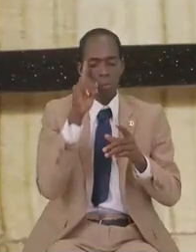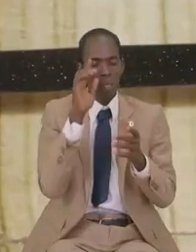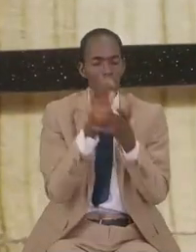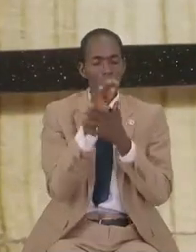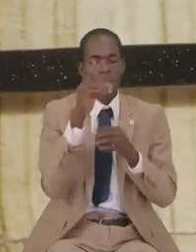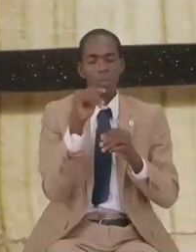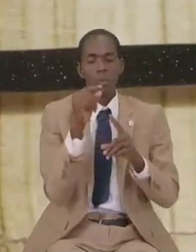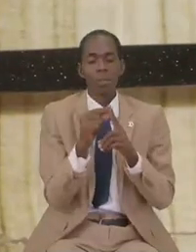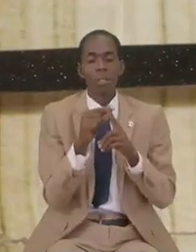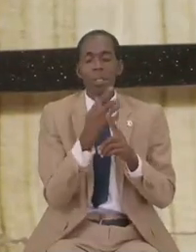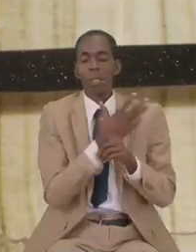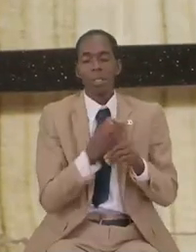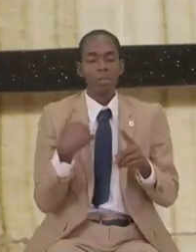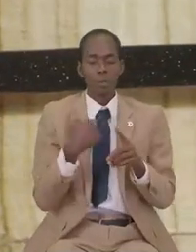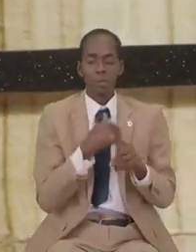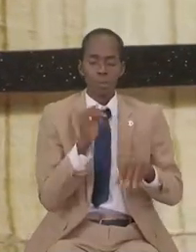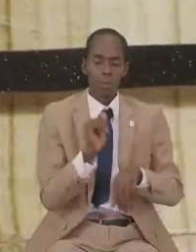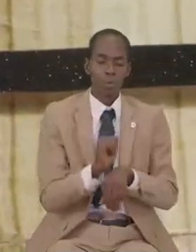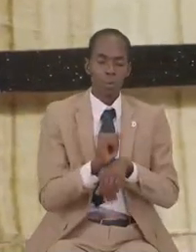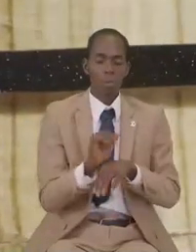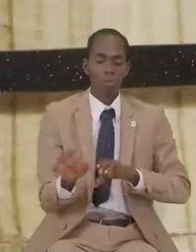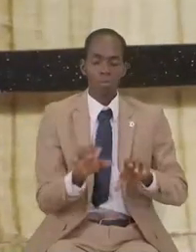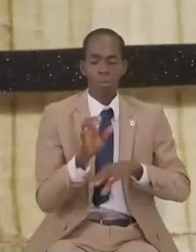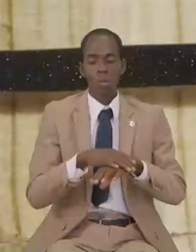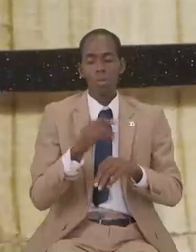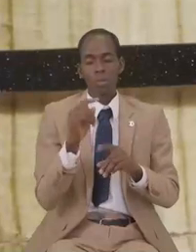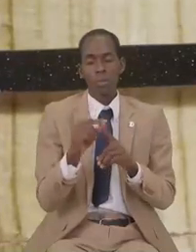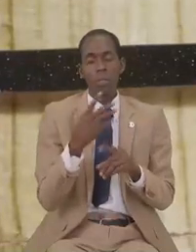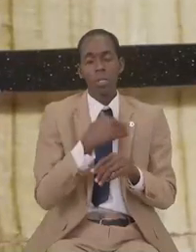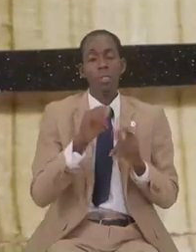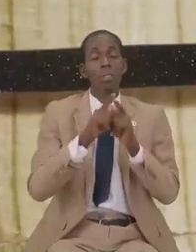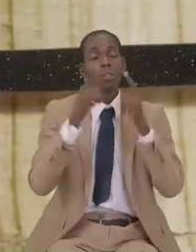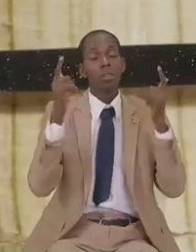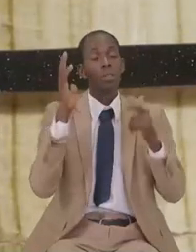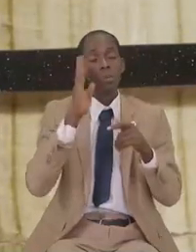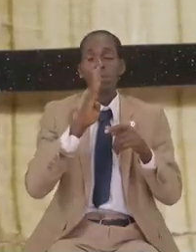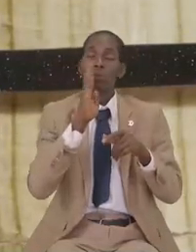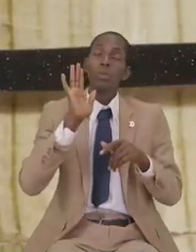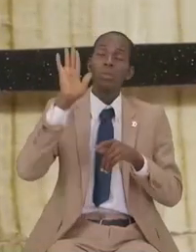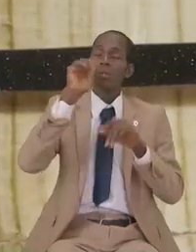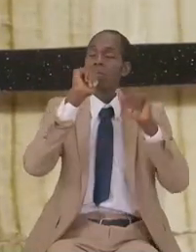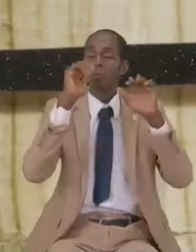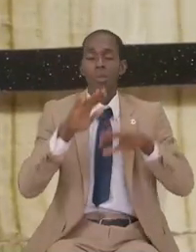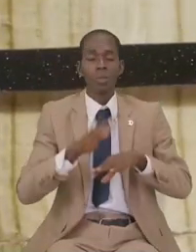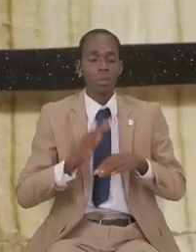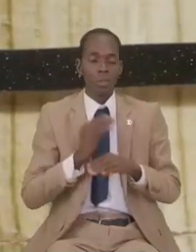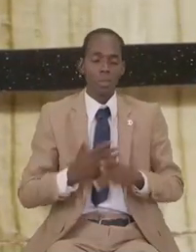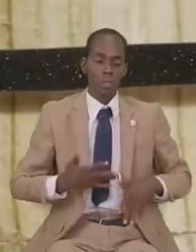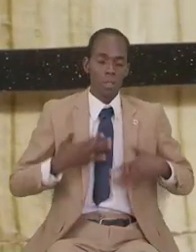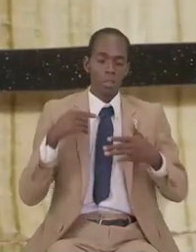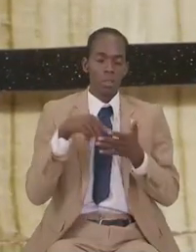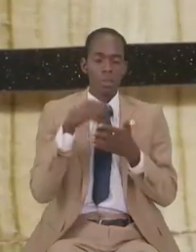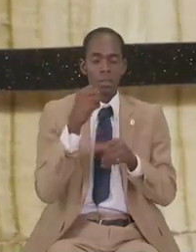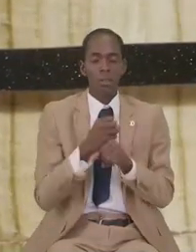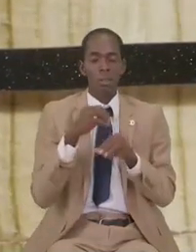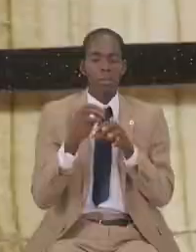parole et nous allons agir selon la parole. Et grandes seront tes bénédictions dans notre vie cette année ici au